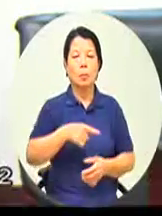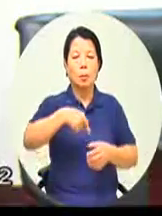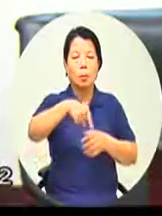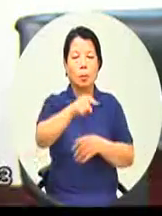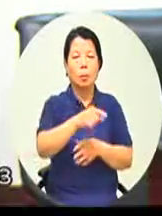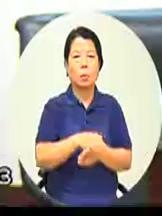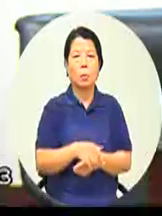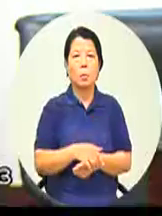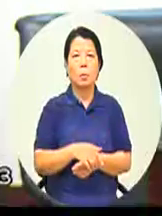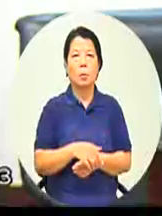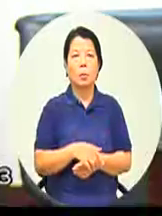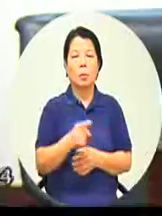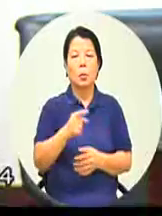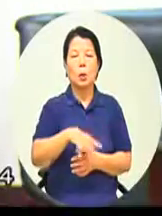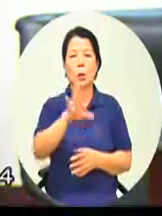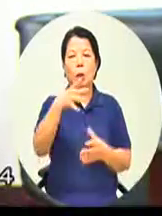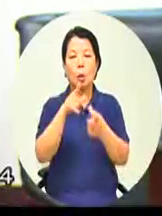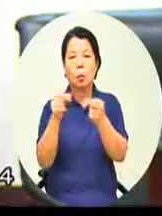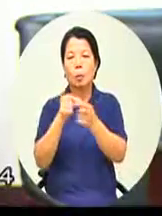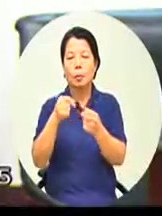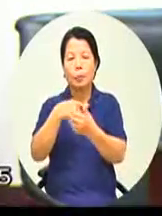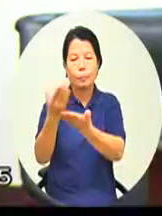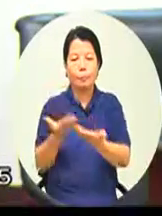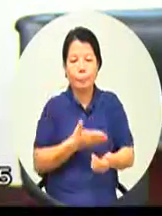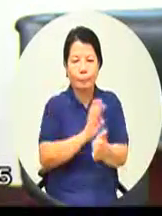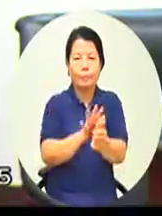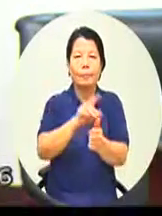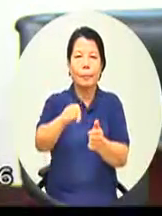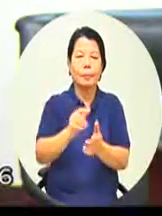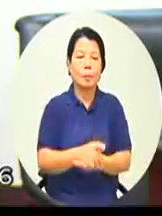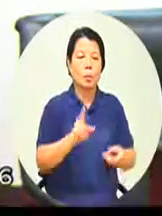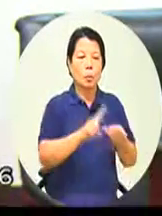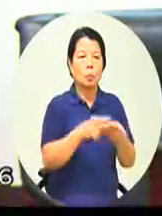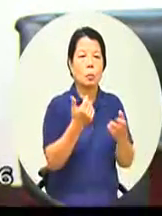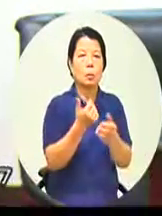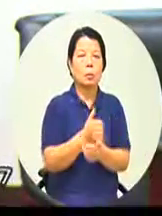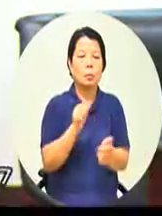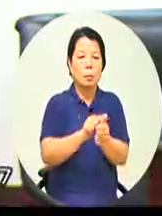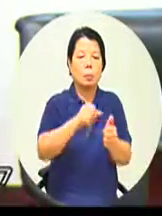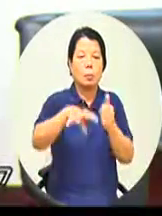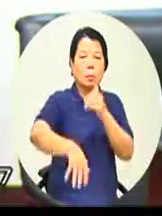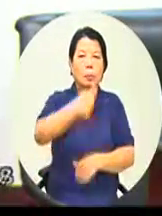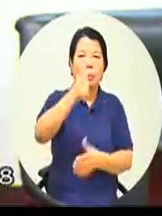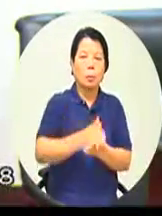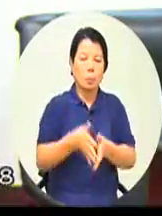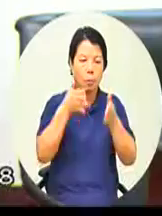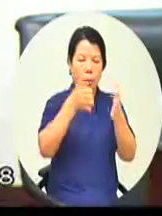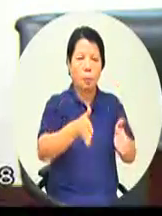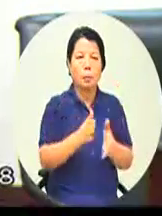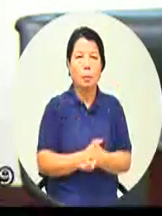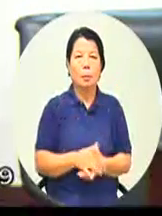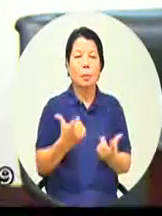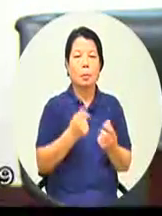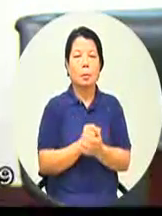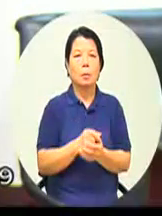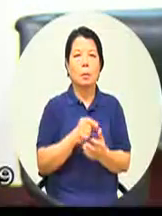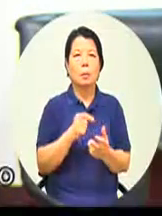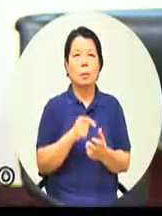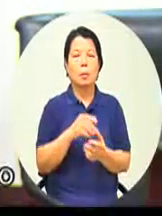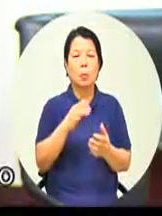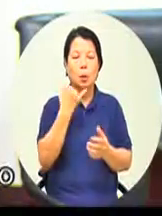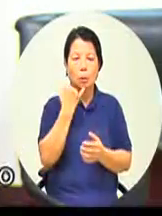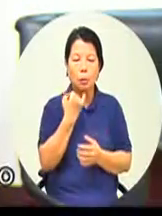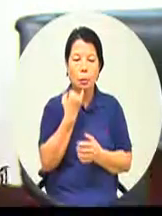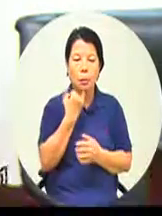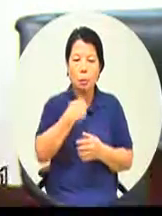宾，咱的外宾当然是不是咱的王副局长可以来朝这方向？我们是不是有可行